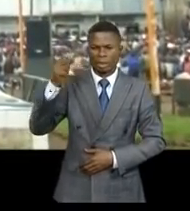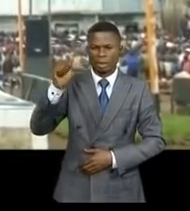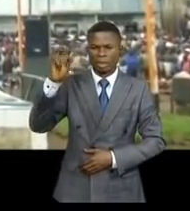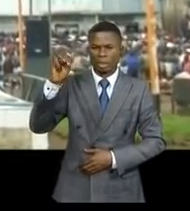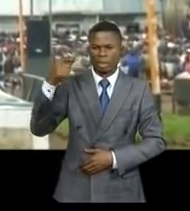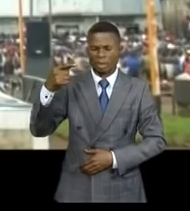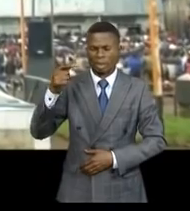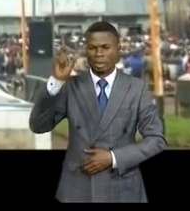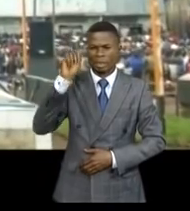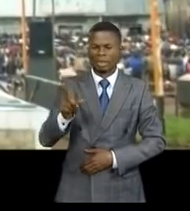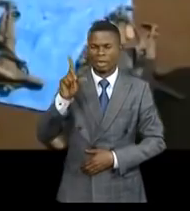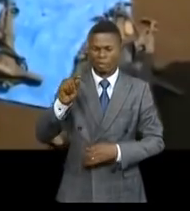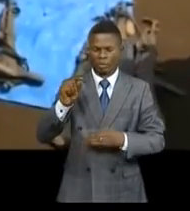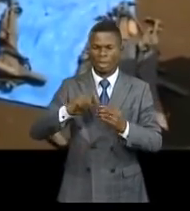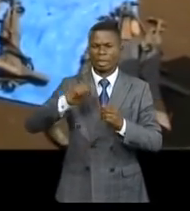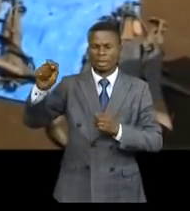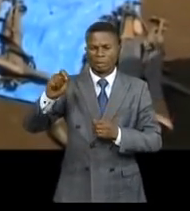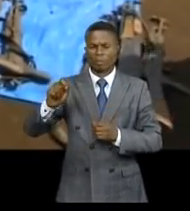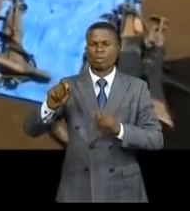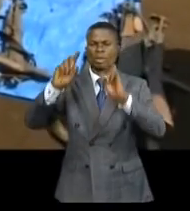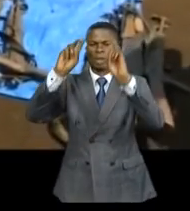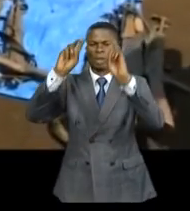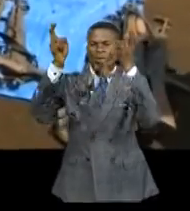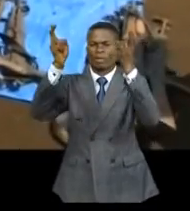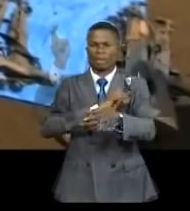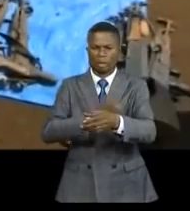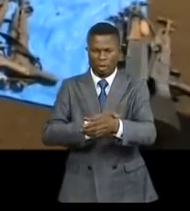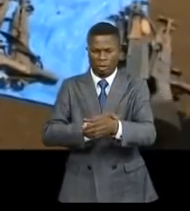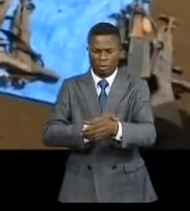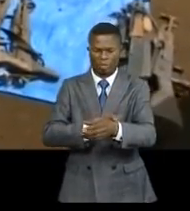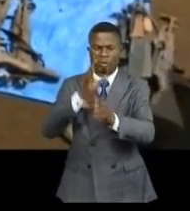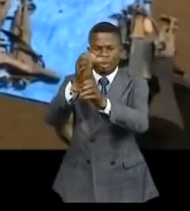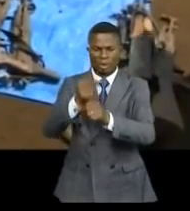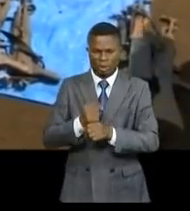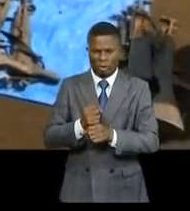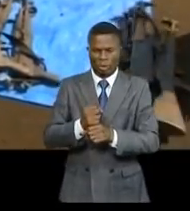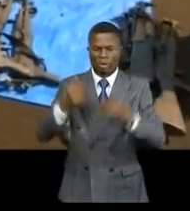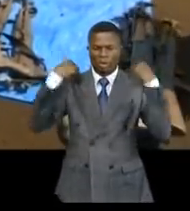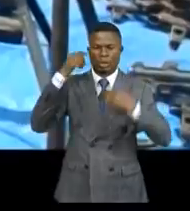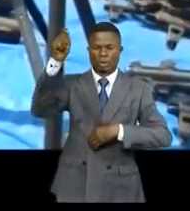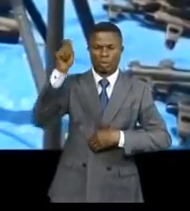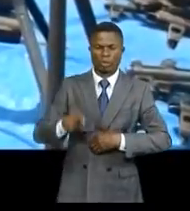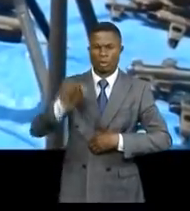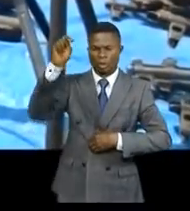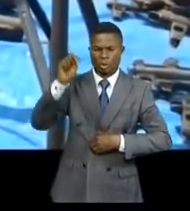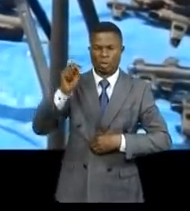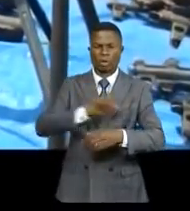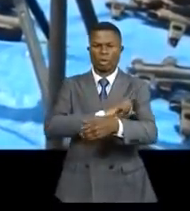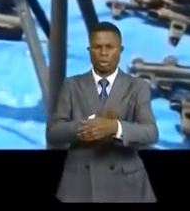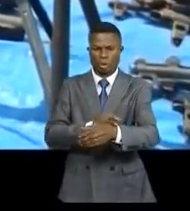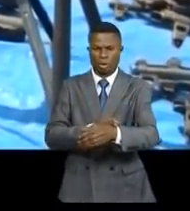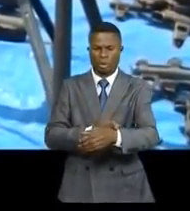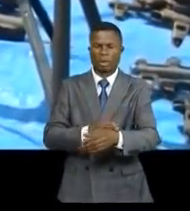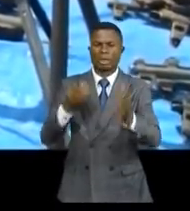ou moins 120 km au nord-ouest de Goma, pour recevoir des mains du commandant secteur opérationnel Sokola 2 Nord Kivu, 73 armes